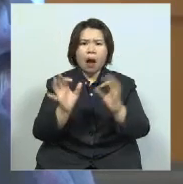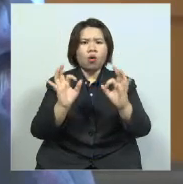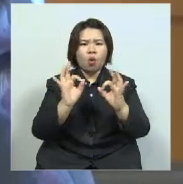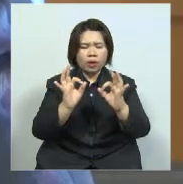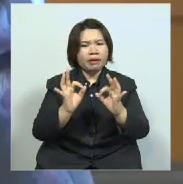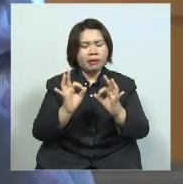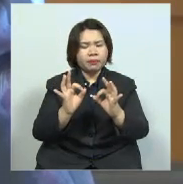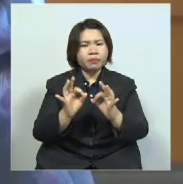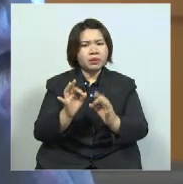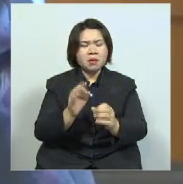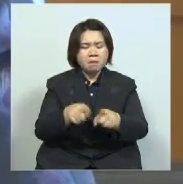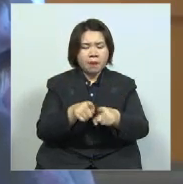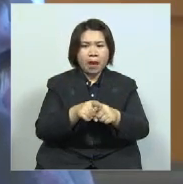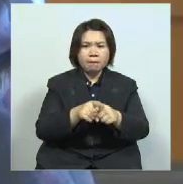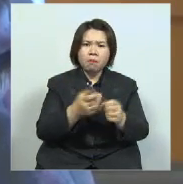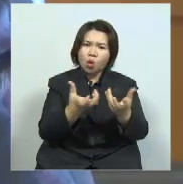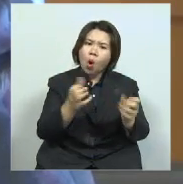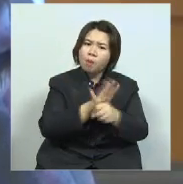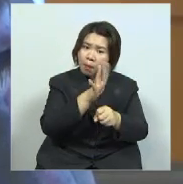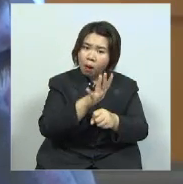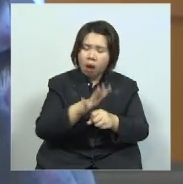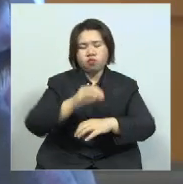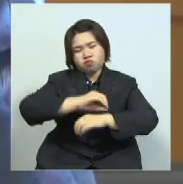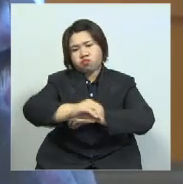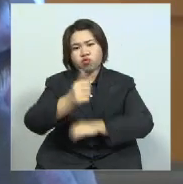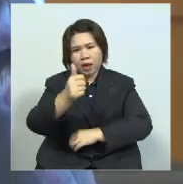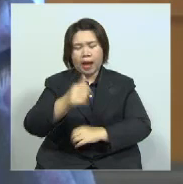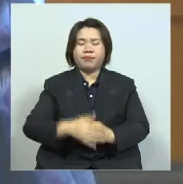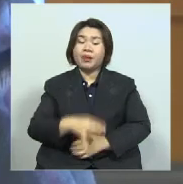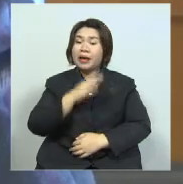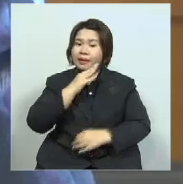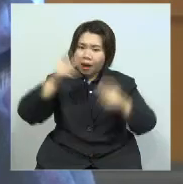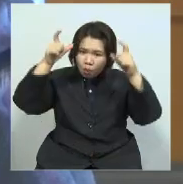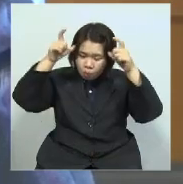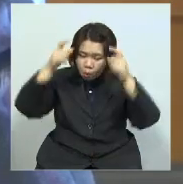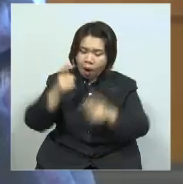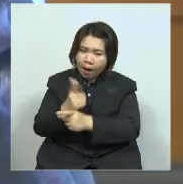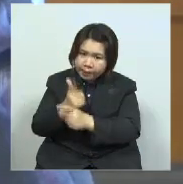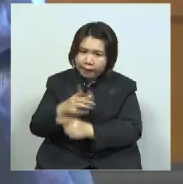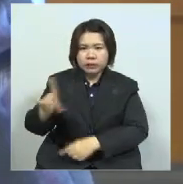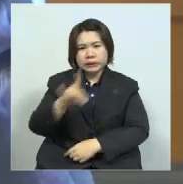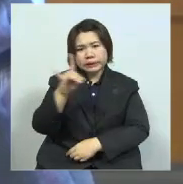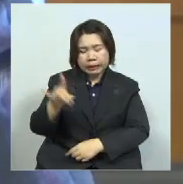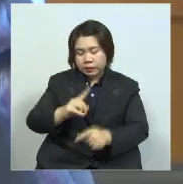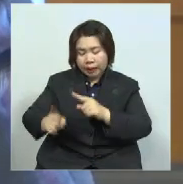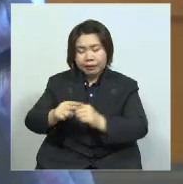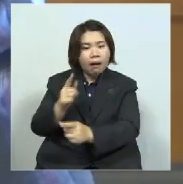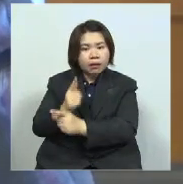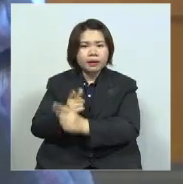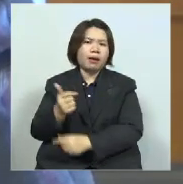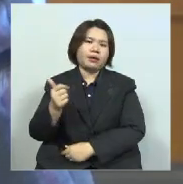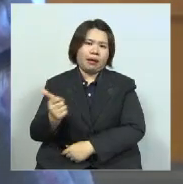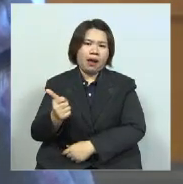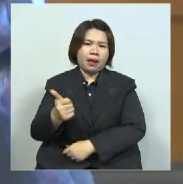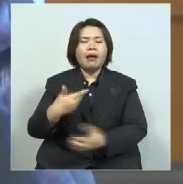ม่พอบริโภคภายในจังหวัดบึงกาฬหรือการเลี้ยงวัวเลี้ยงทางปศุสัตว์ตรงนี้เนี่ยก็ยังสามารถที่จะมีต